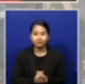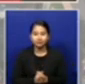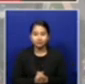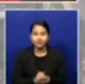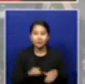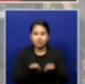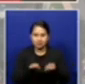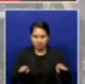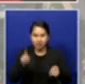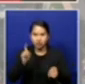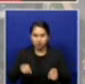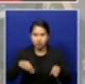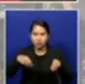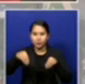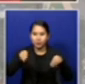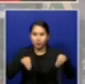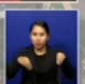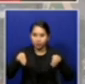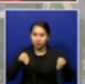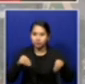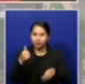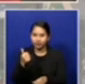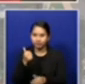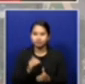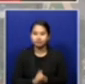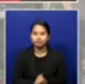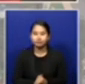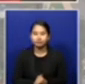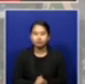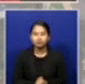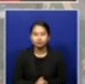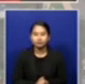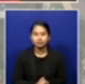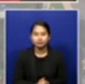ยืดหยุ่นมากกว่านี้ท่านประธานครับ